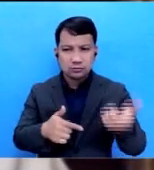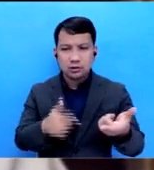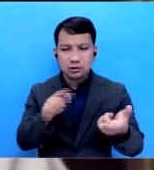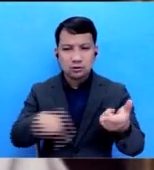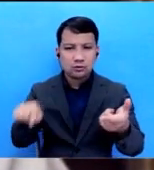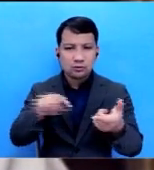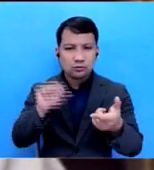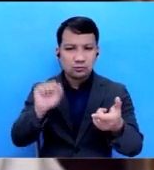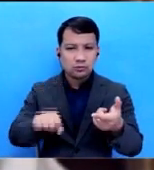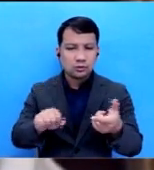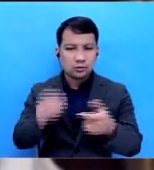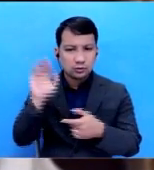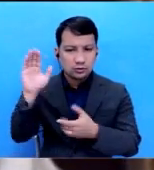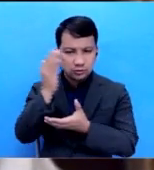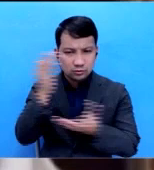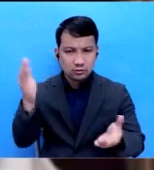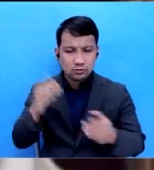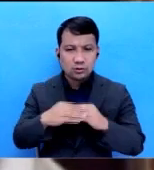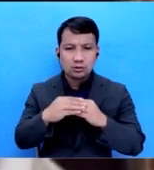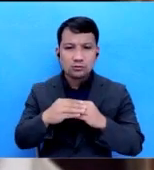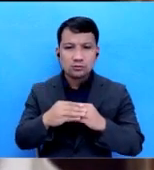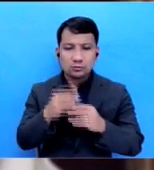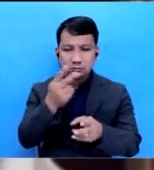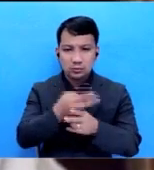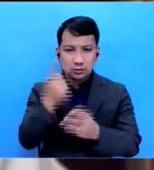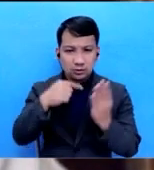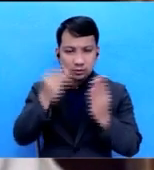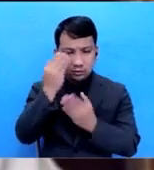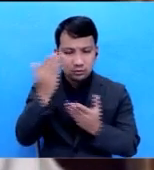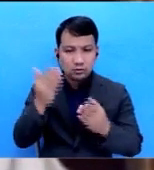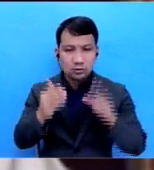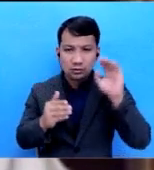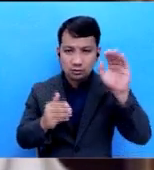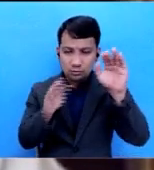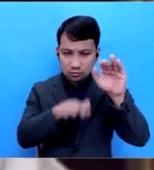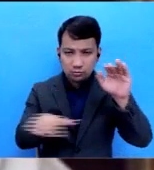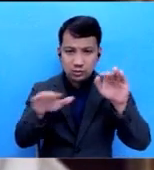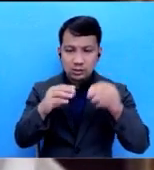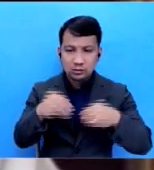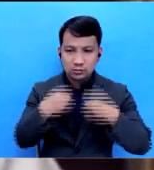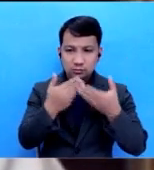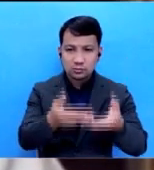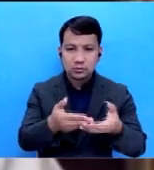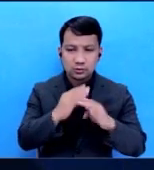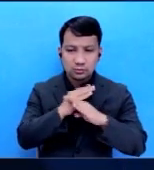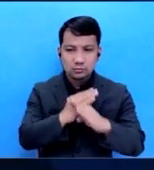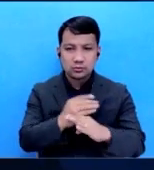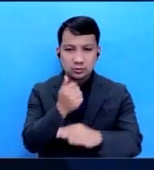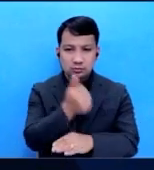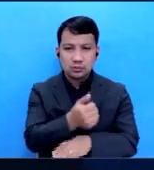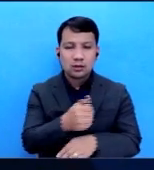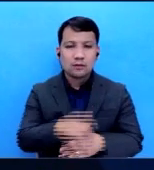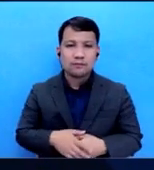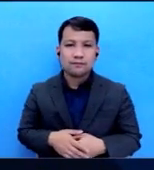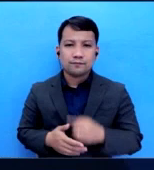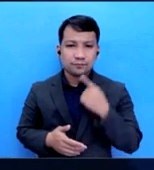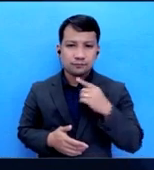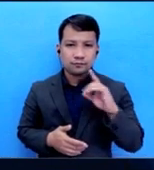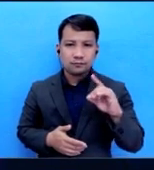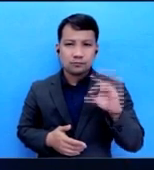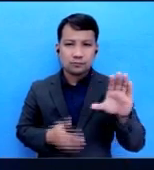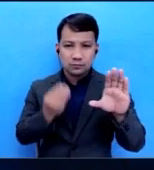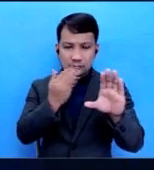pero umaapila si Topacio na pansinin sana ang kanilang panawagang mabigyan sila ng proteksyon. Si Senator De Lima